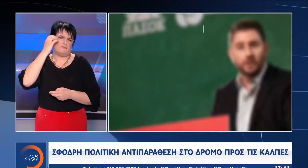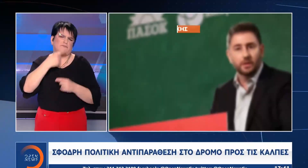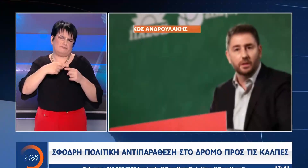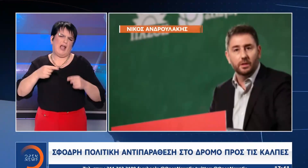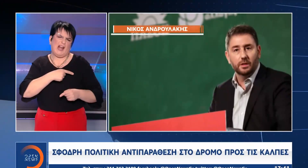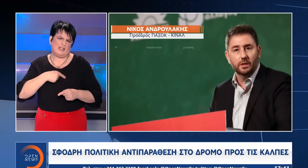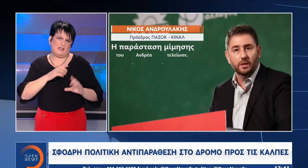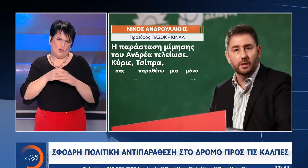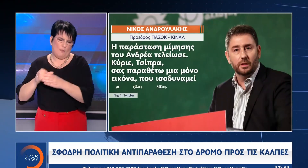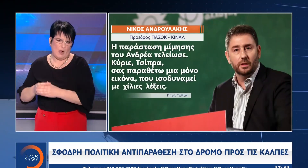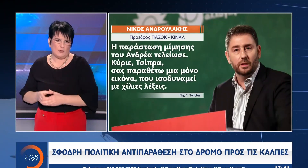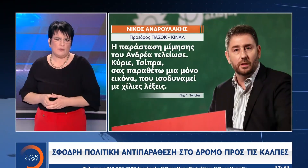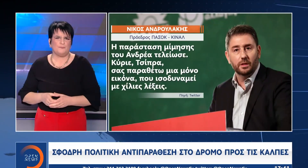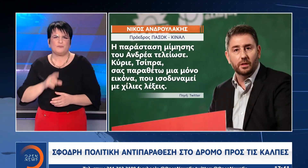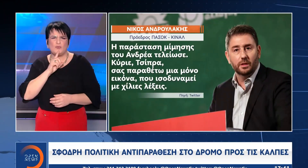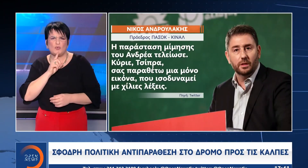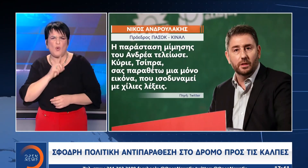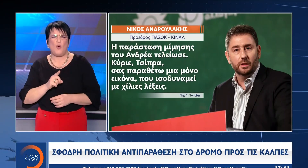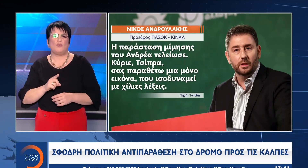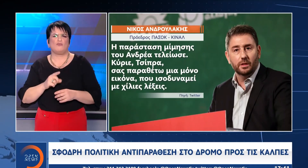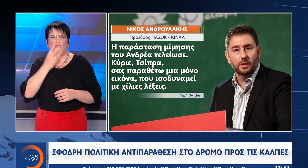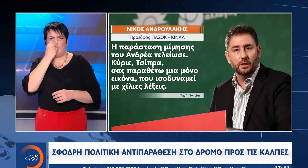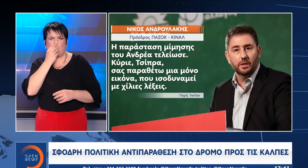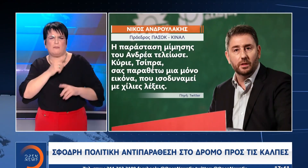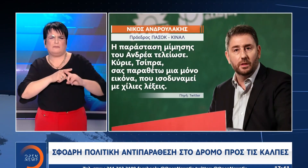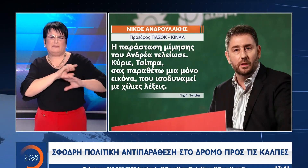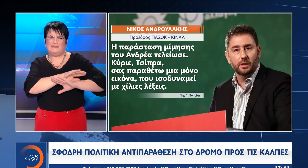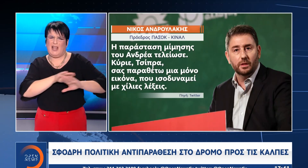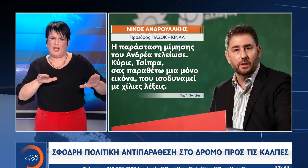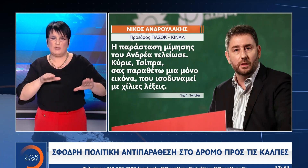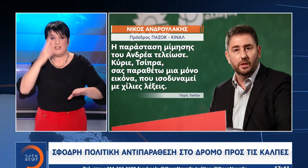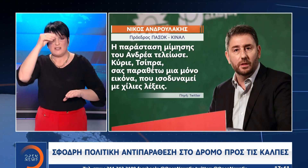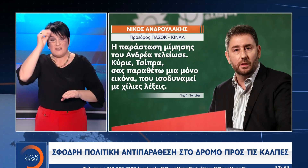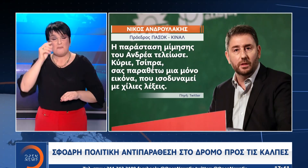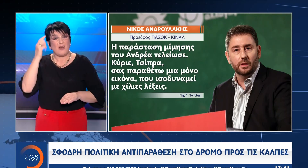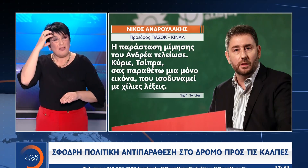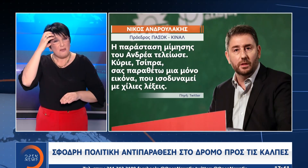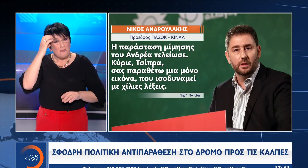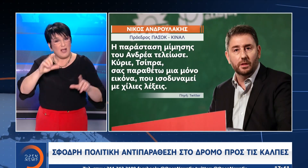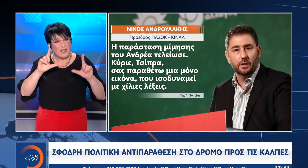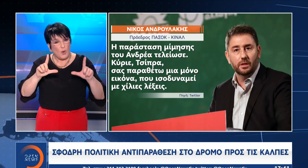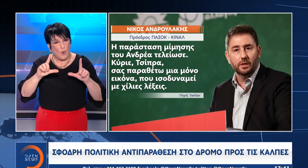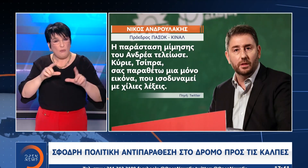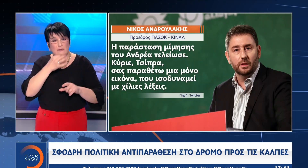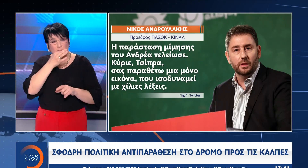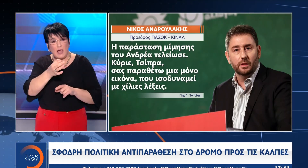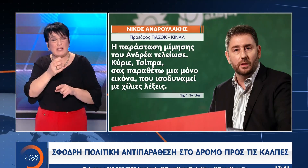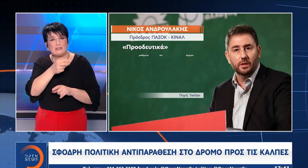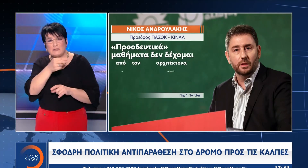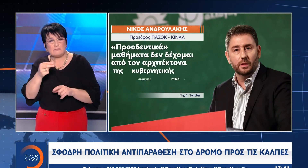Η παράσταση μίμησης του Ανδρέα τελείωσε. Κύριε Τσίπρα, σας παραθέτω μία μόνο εικόνα που ισοδυναμεί με χίλιες λέξεις.